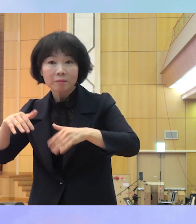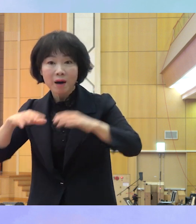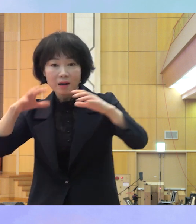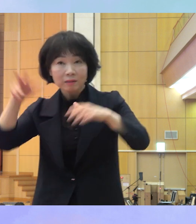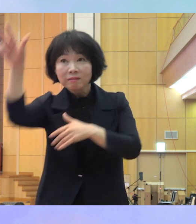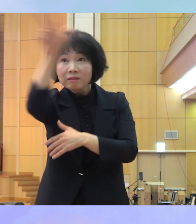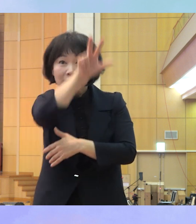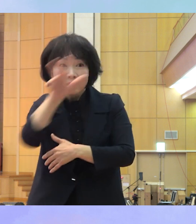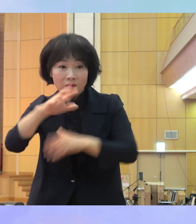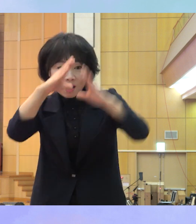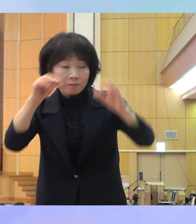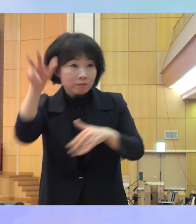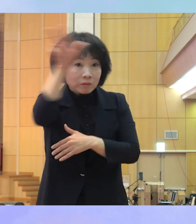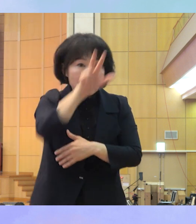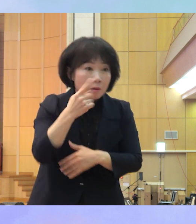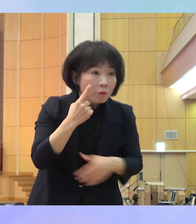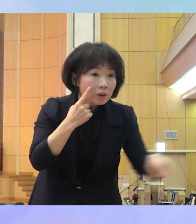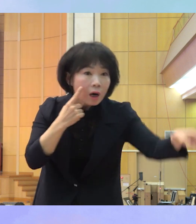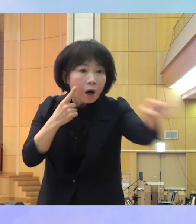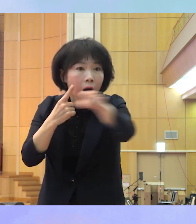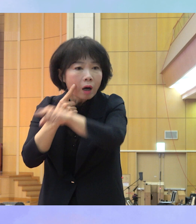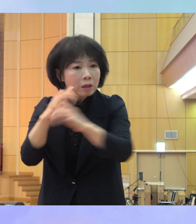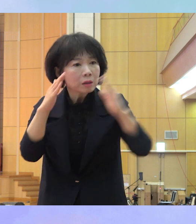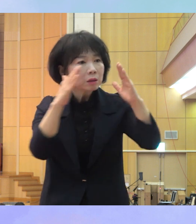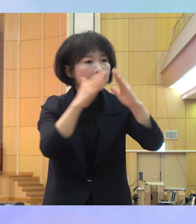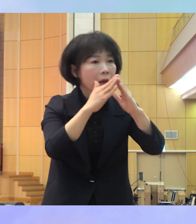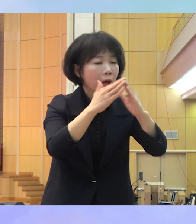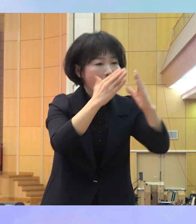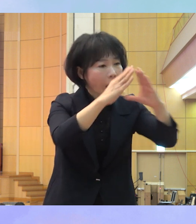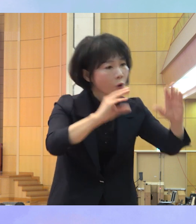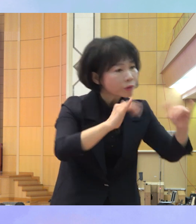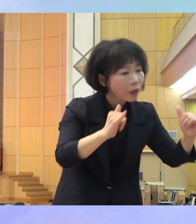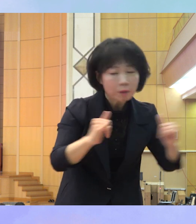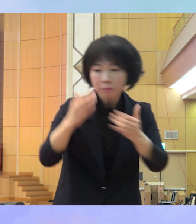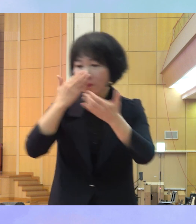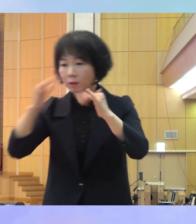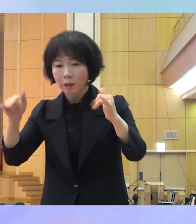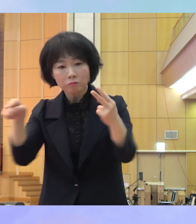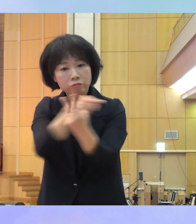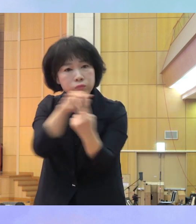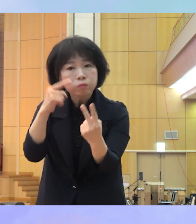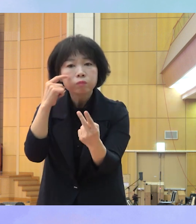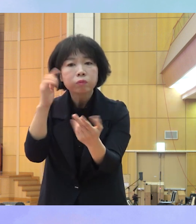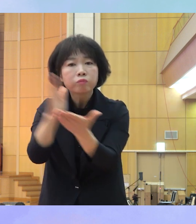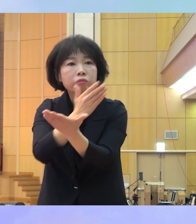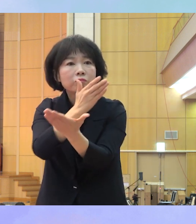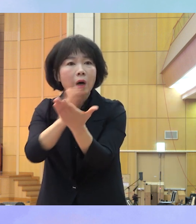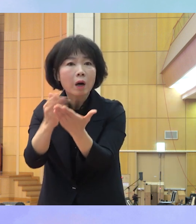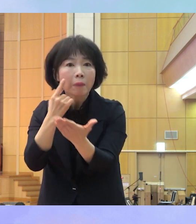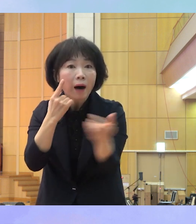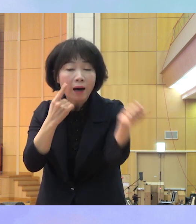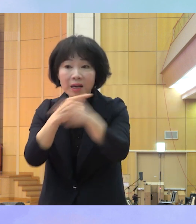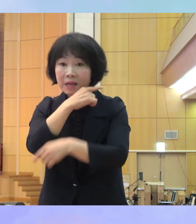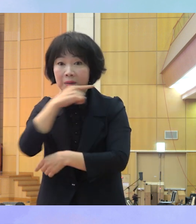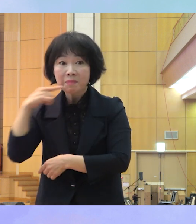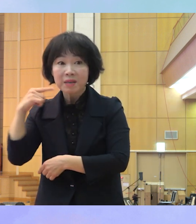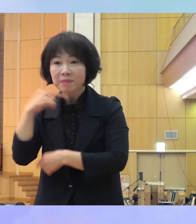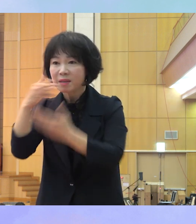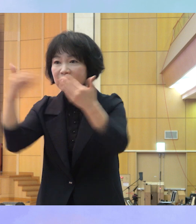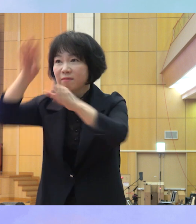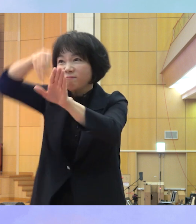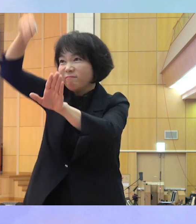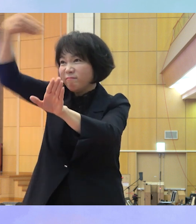이게 하나님의 백성인지 애굽 나라 백성인지 이거는 분간이 안 되나 봐. 그러니까